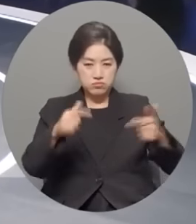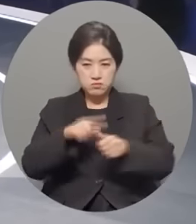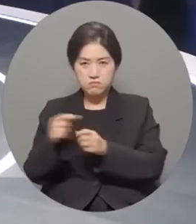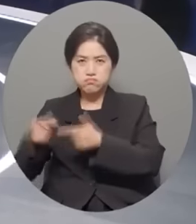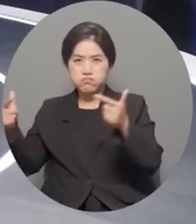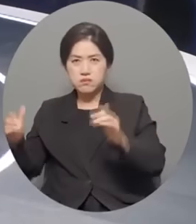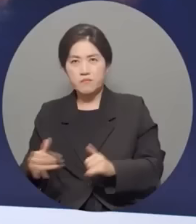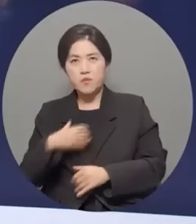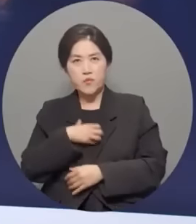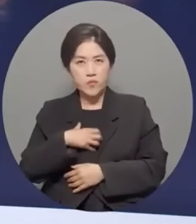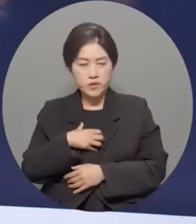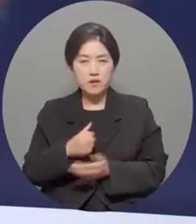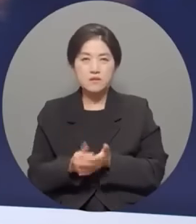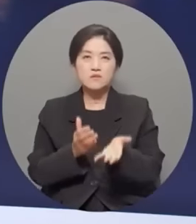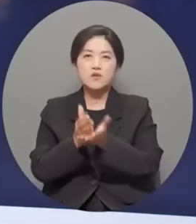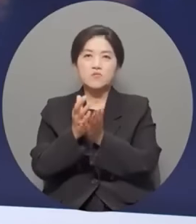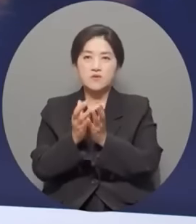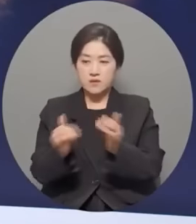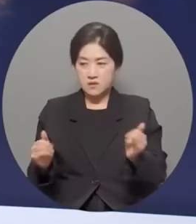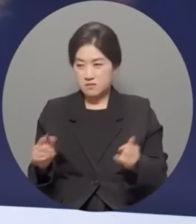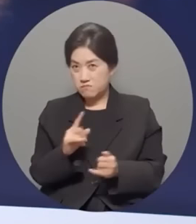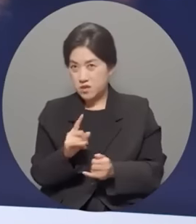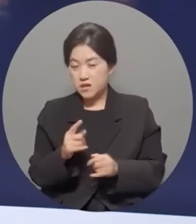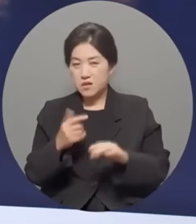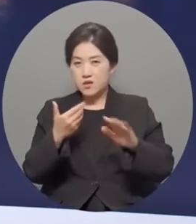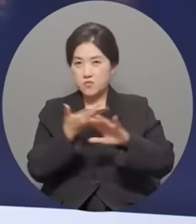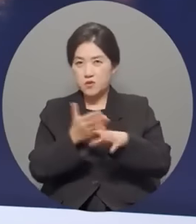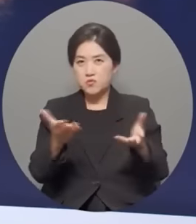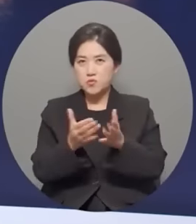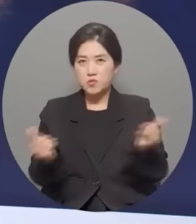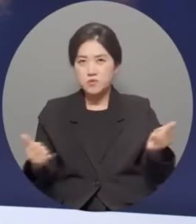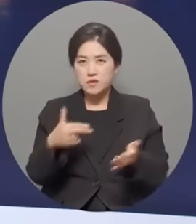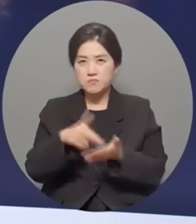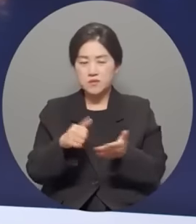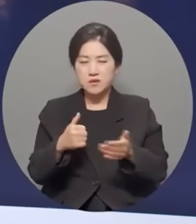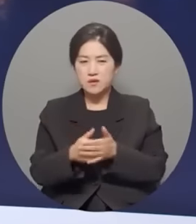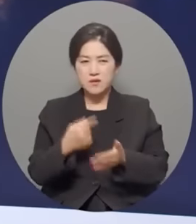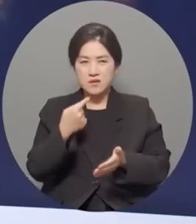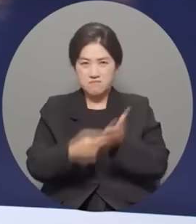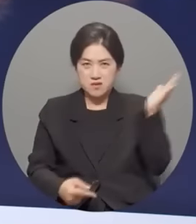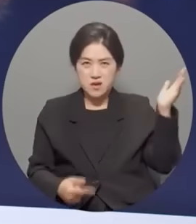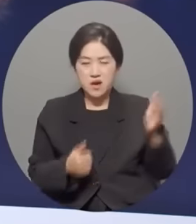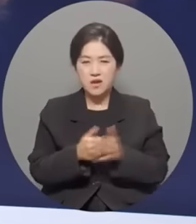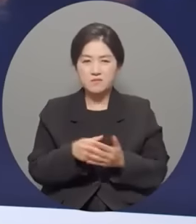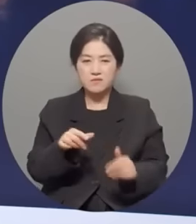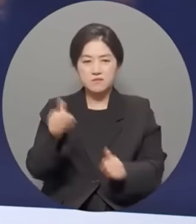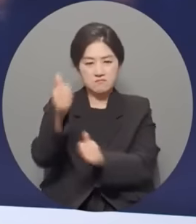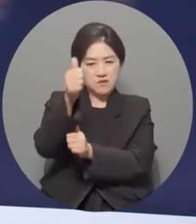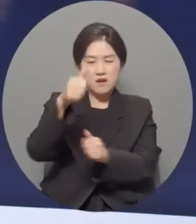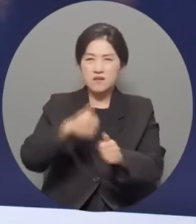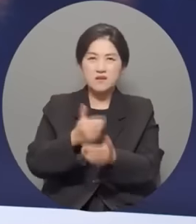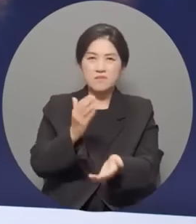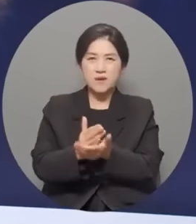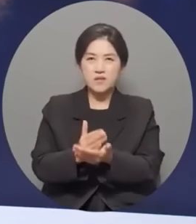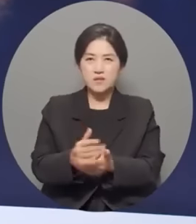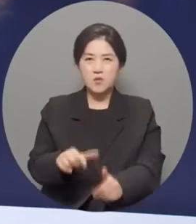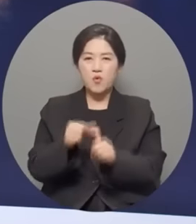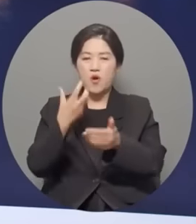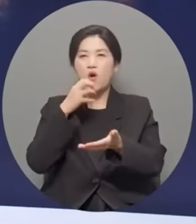됩니다네 전문가들은 이주노동자들에게 일방적으로 불리한 고용 구조를 바꿔야 된다고 말합니다 대표적으로 고용화 과제를 될 수